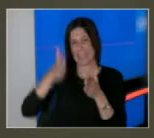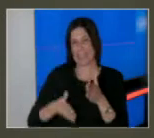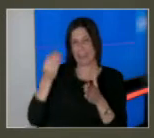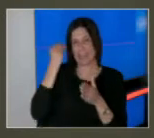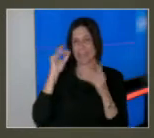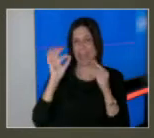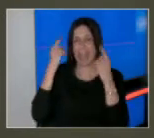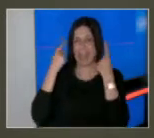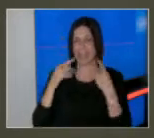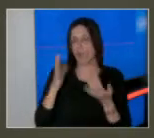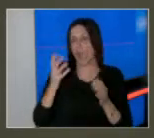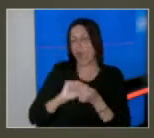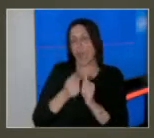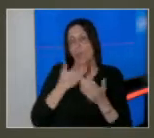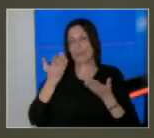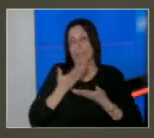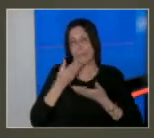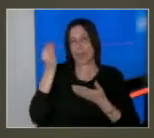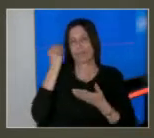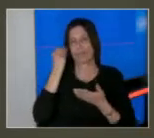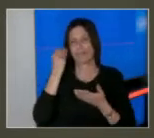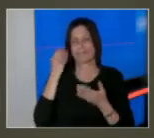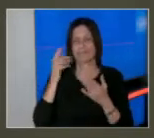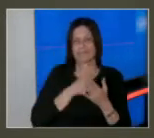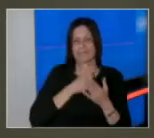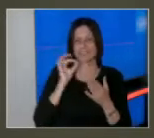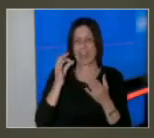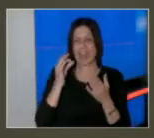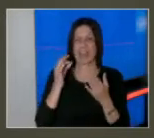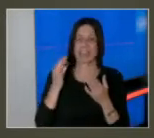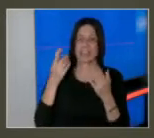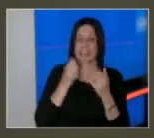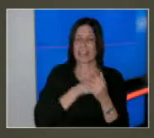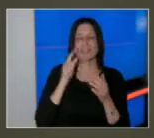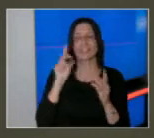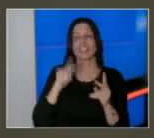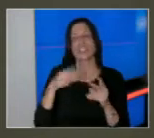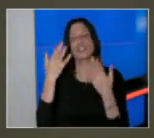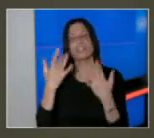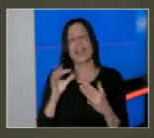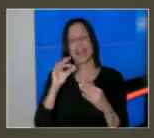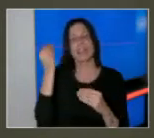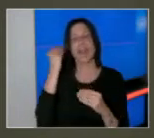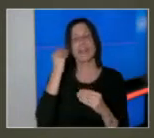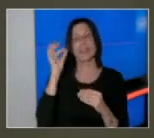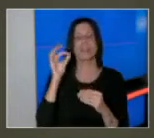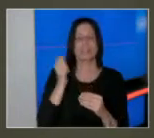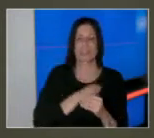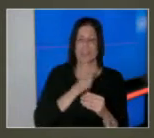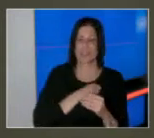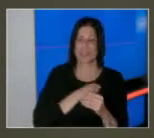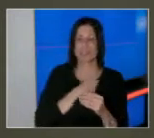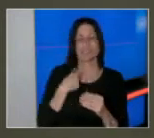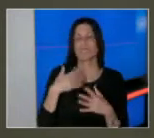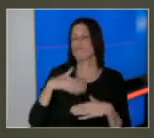מתקבלות לאולפנות כי יש מכסות לבנות ספרדיות. להזכירכן, רובנו שתקנו, המדינה